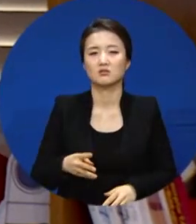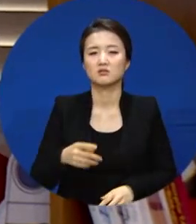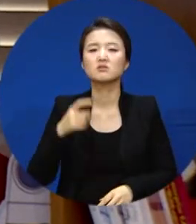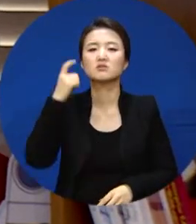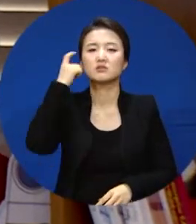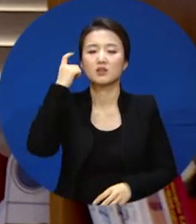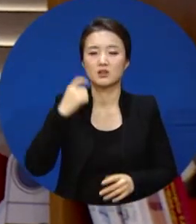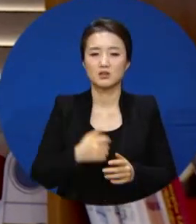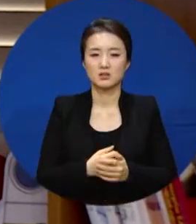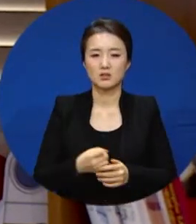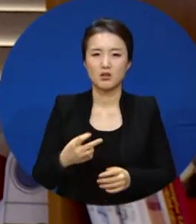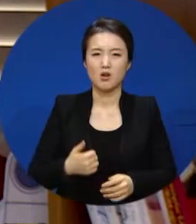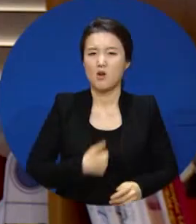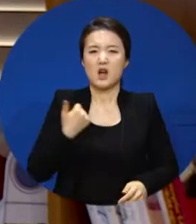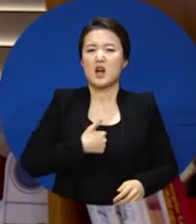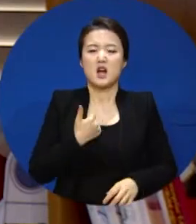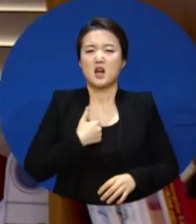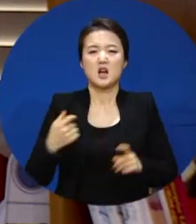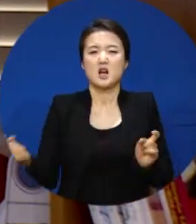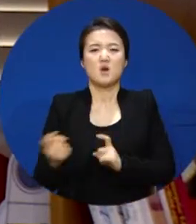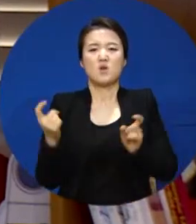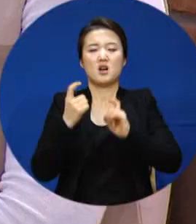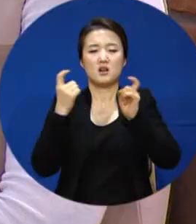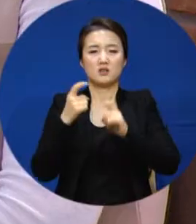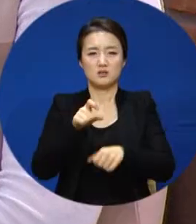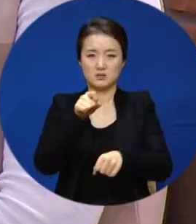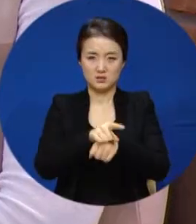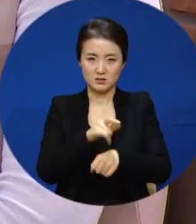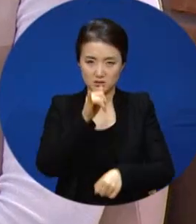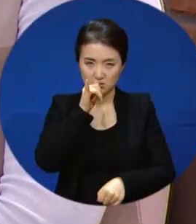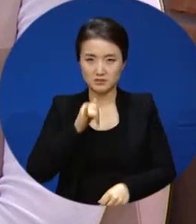화를 내고 자주 싸워요 주변 사람들한테